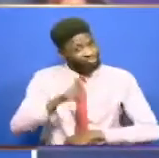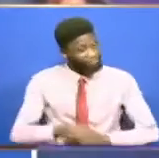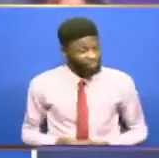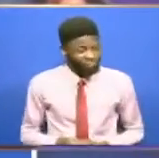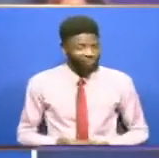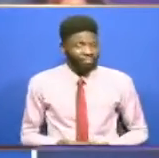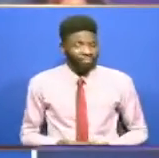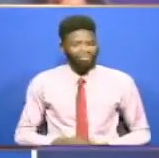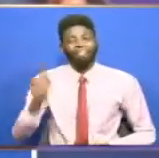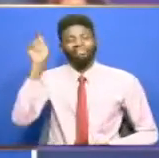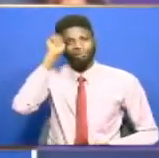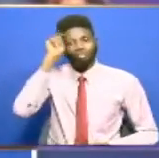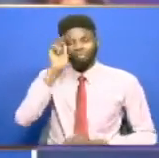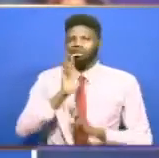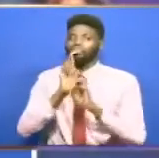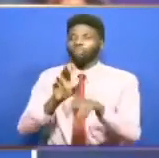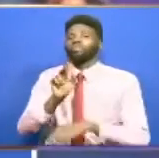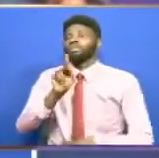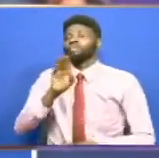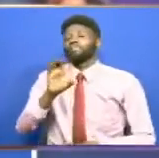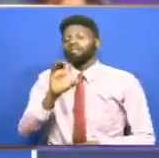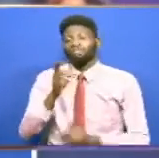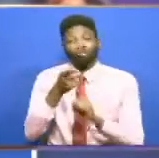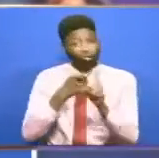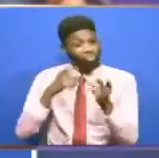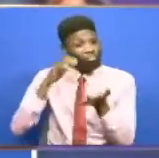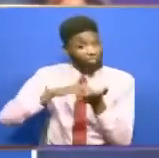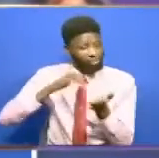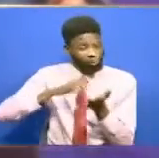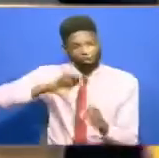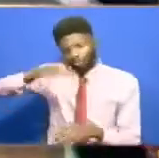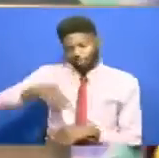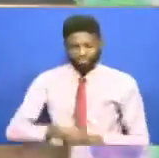Kipnosu, Darubini ya Channel 1 kutoka kaunti ya Machakos.